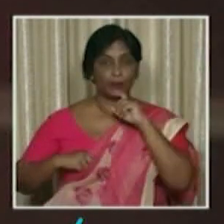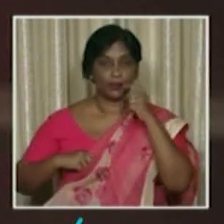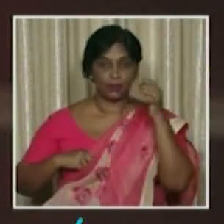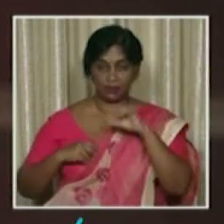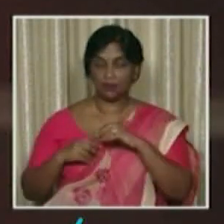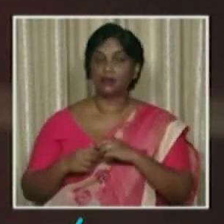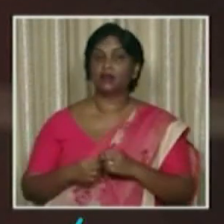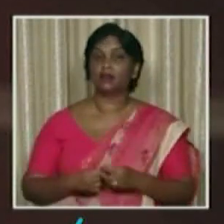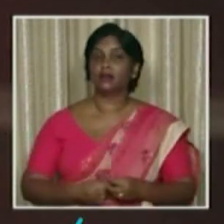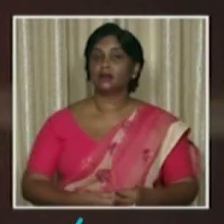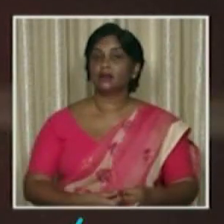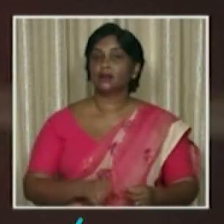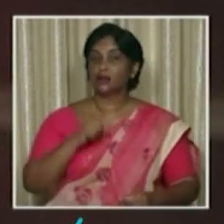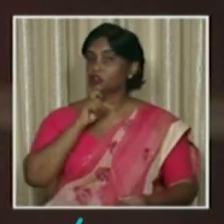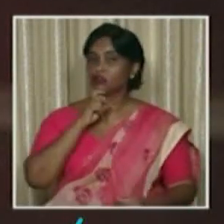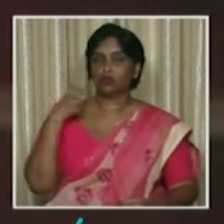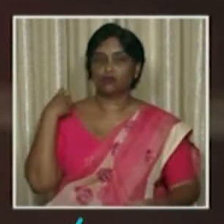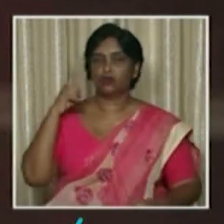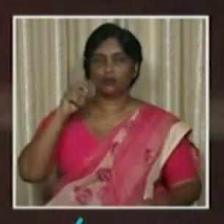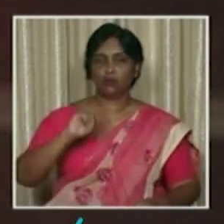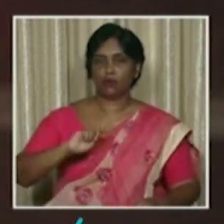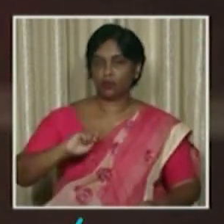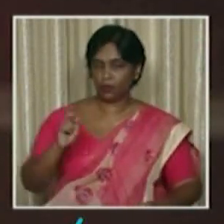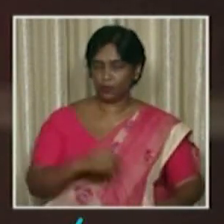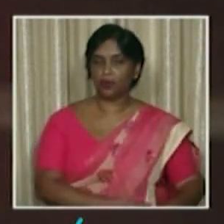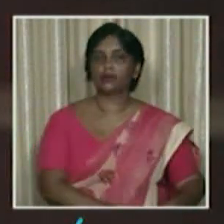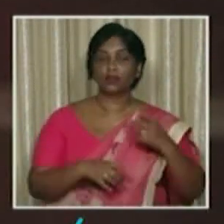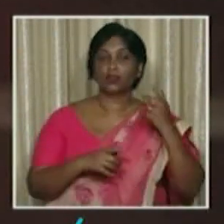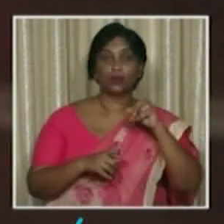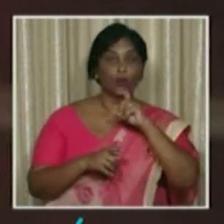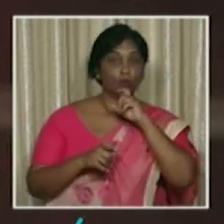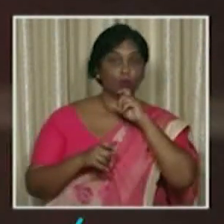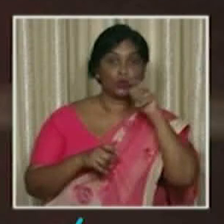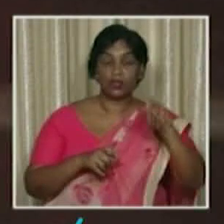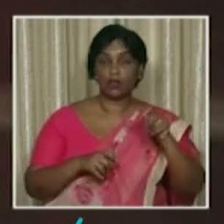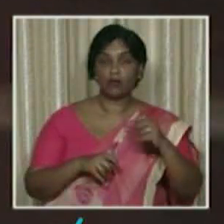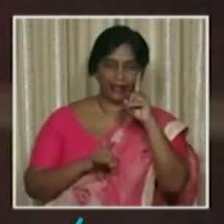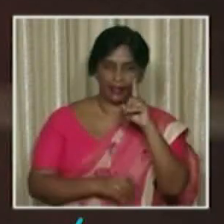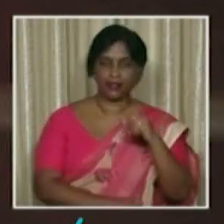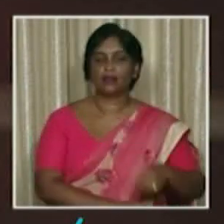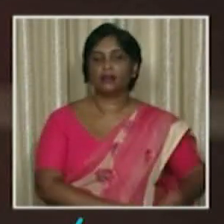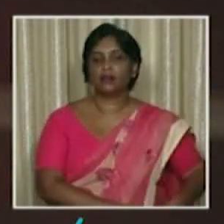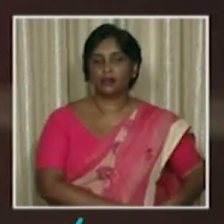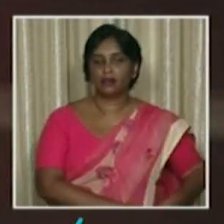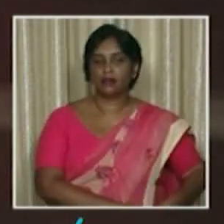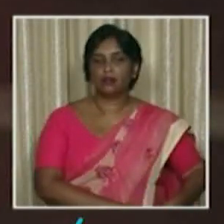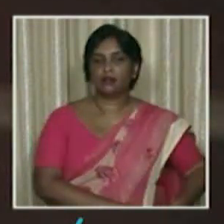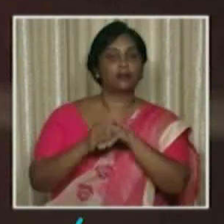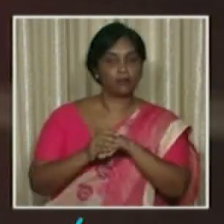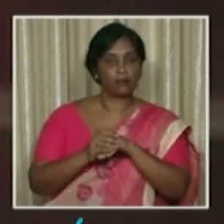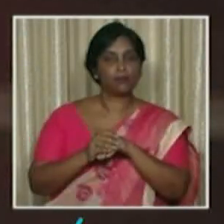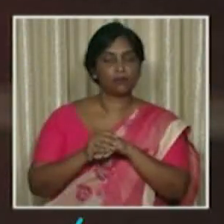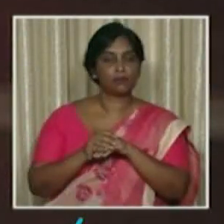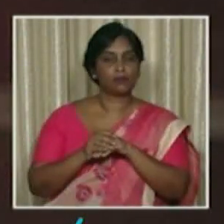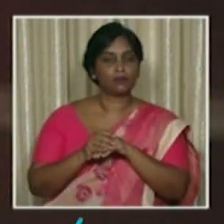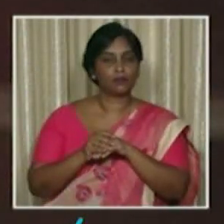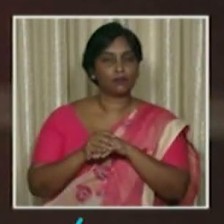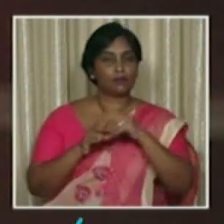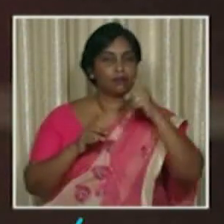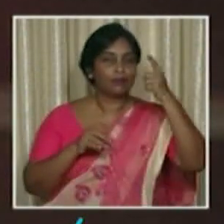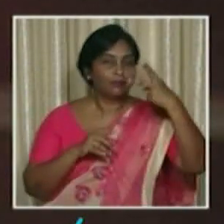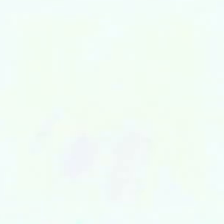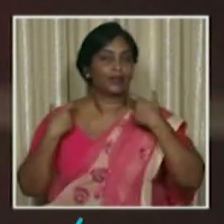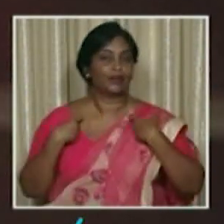වෙලාවේ ඒ නඩුව අහන එක ප්‍රතික්ෂේප කරපු හේතුව නිසා තමයි ඔහු කිව්වේ. ඉන්න එක විනිසුරුතුමයි ගරු නවාස් විනිසුරුතුමා කනිෂ්ඨ